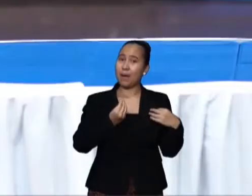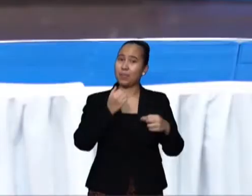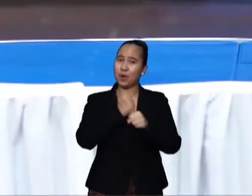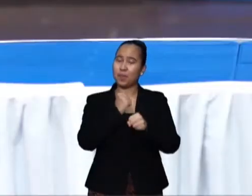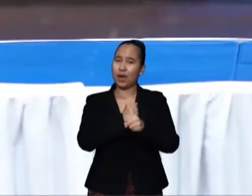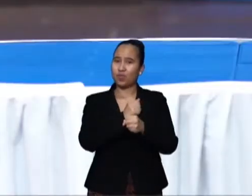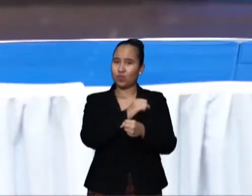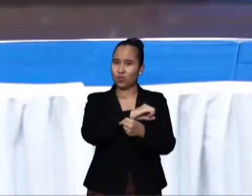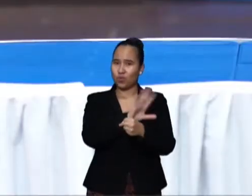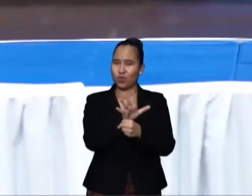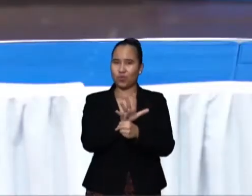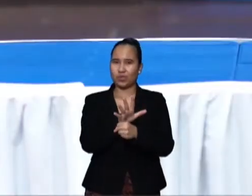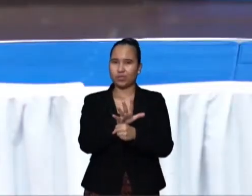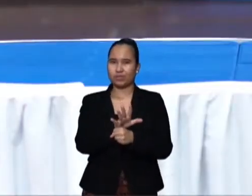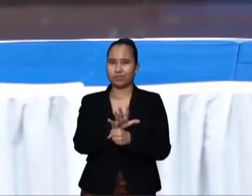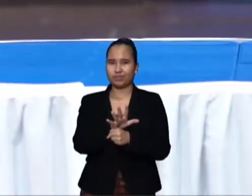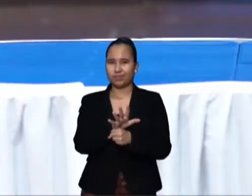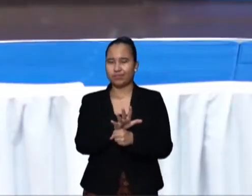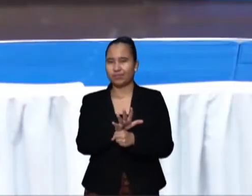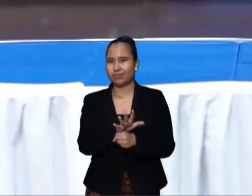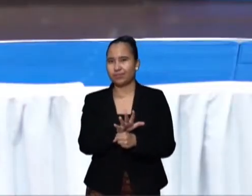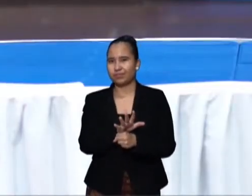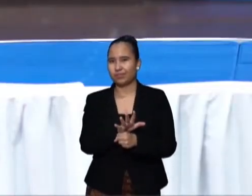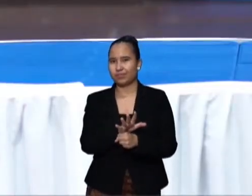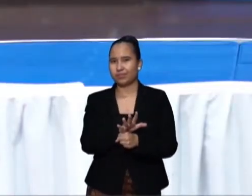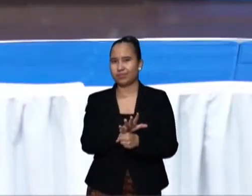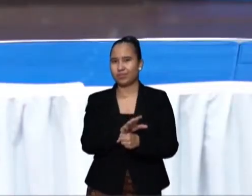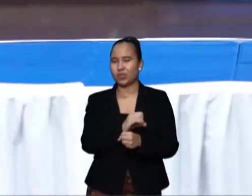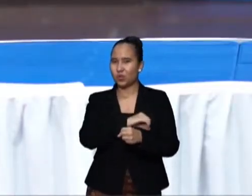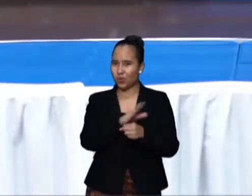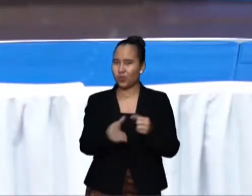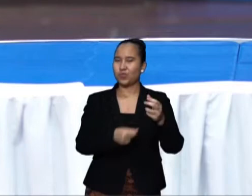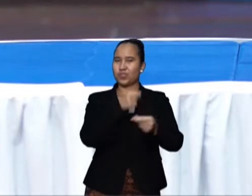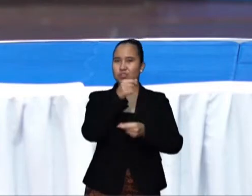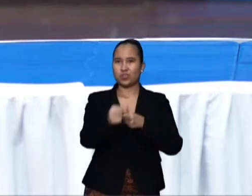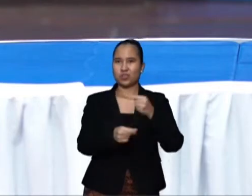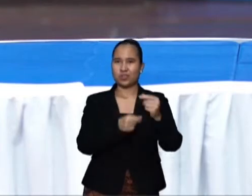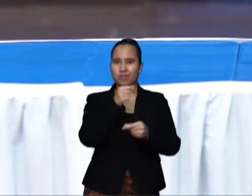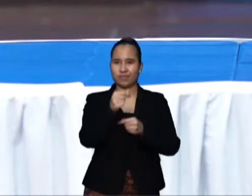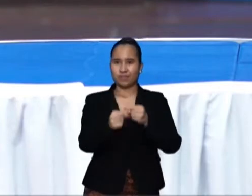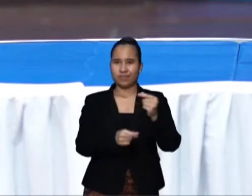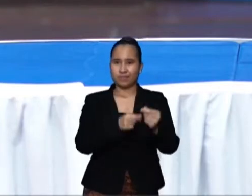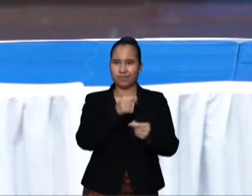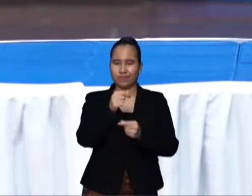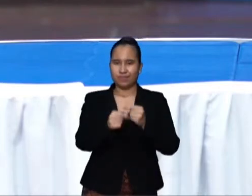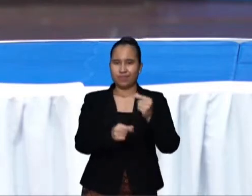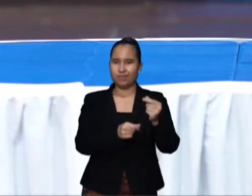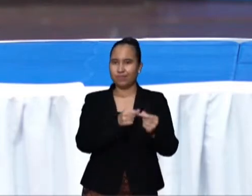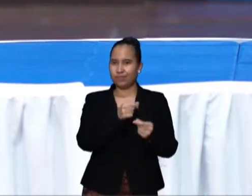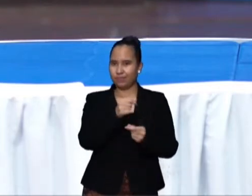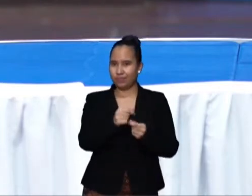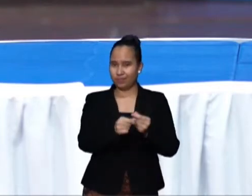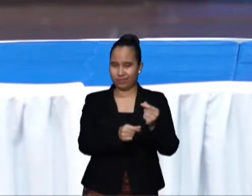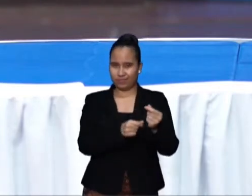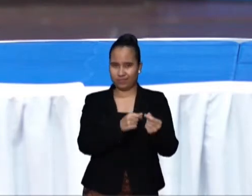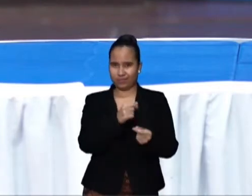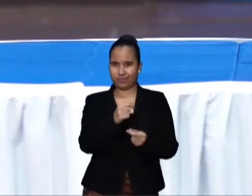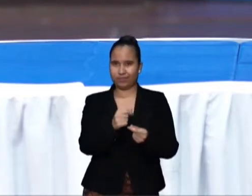COVID-zorg en daaraan